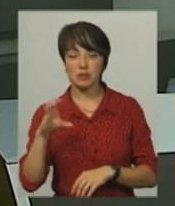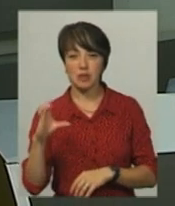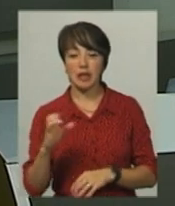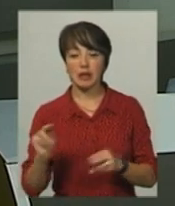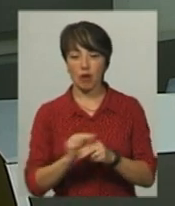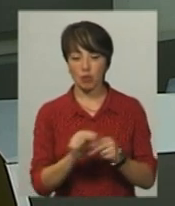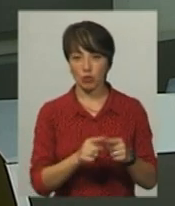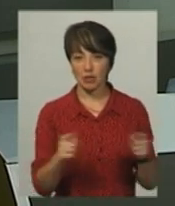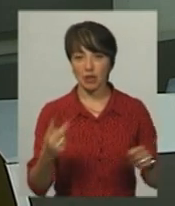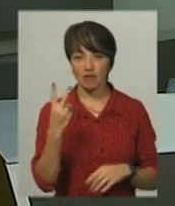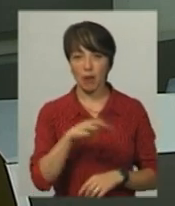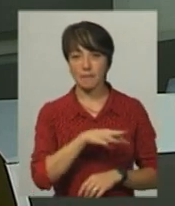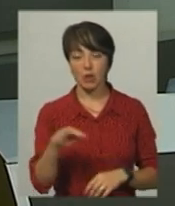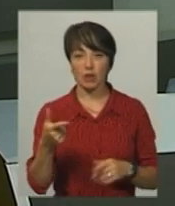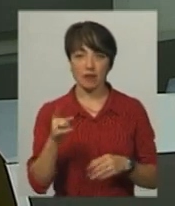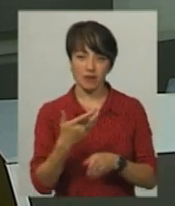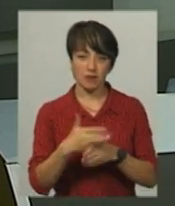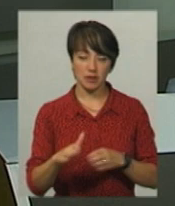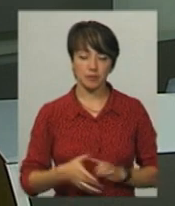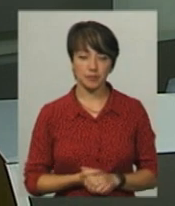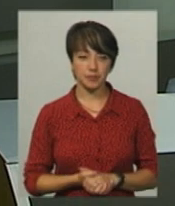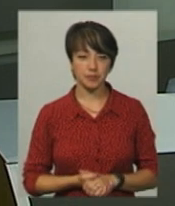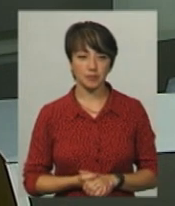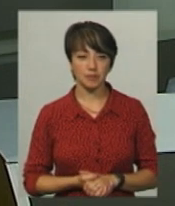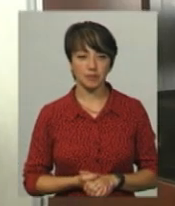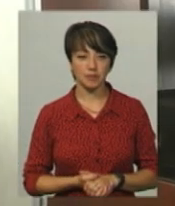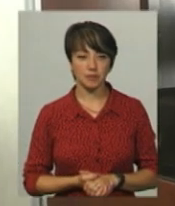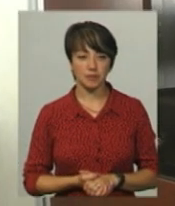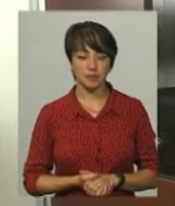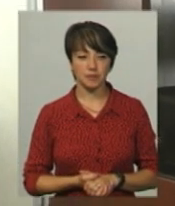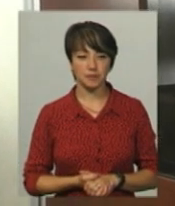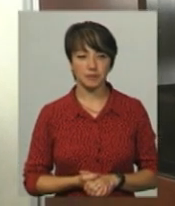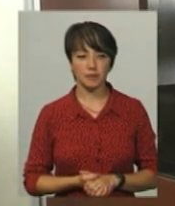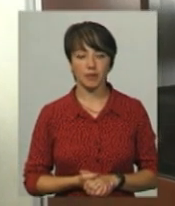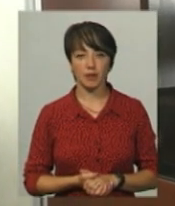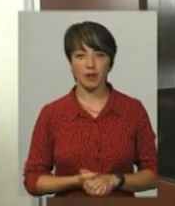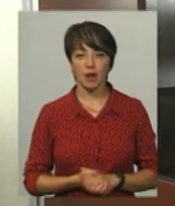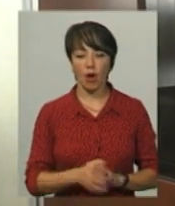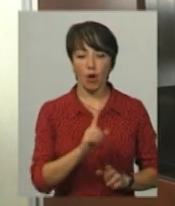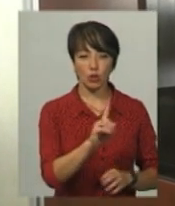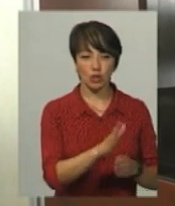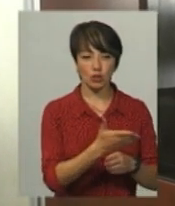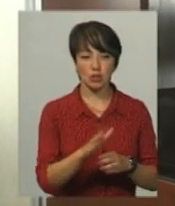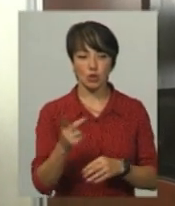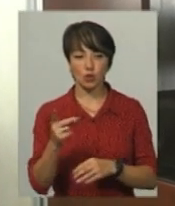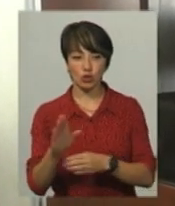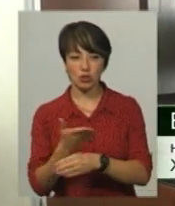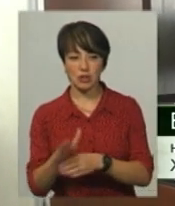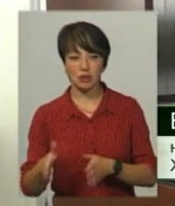ділянки витратять 2 мільйони гривень, зазначає Василь Новачок. Що одна, що друга частина